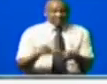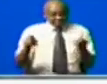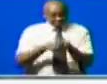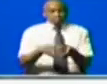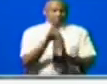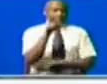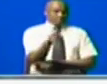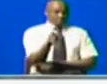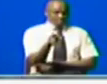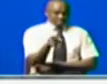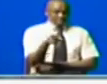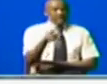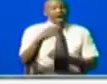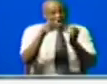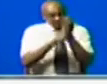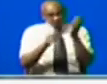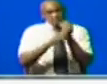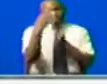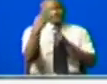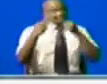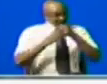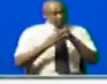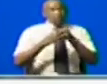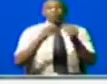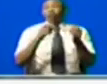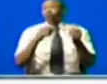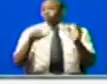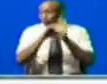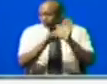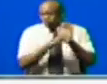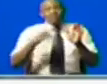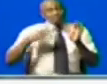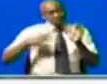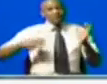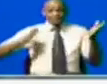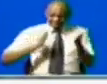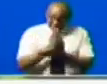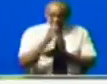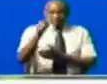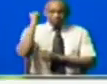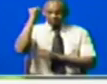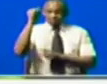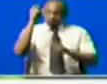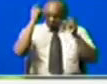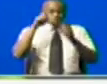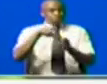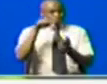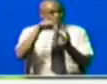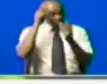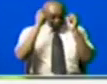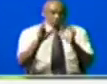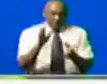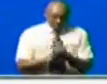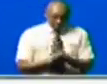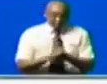breath, Article 38 of the Constitution grants citizens the right to make political choices. Aidha, mahakama ilikataa ombi